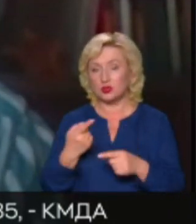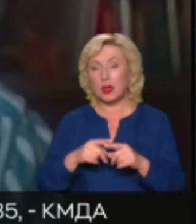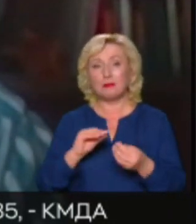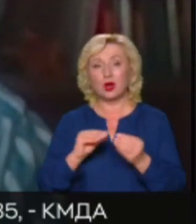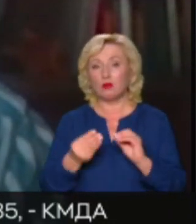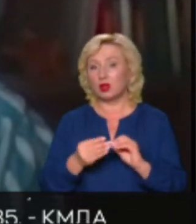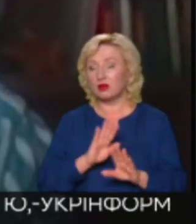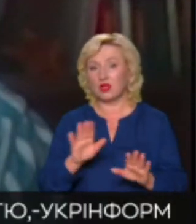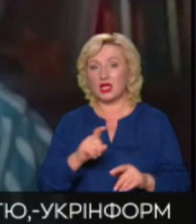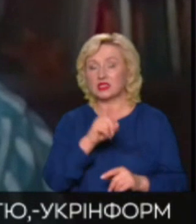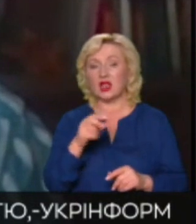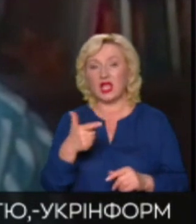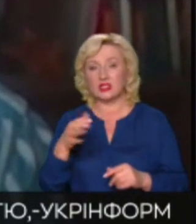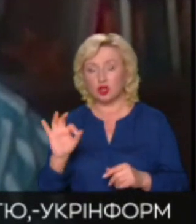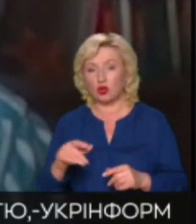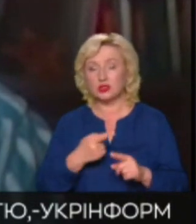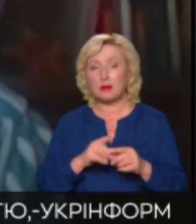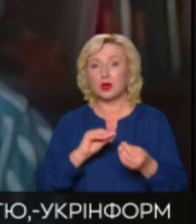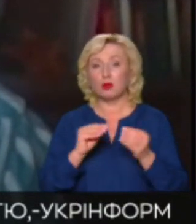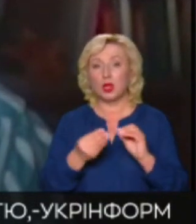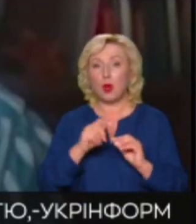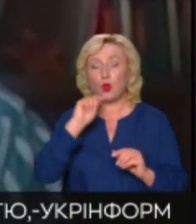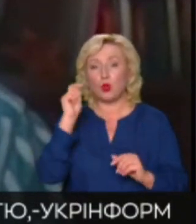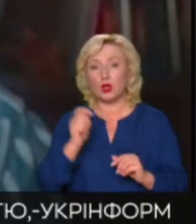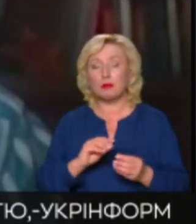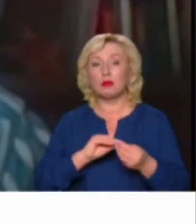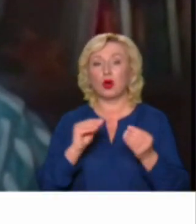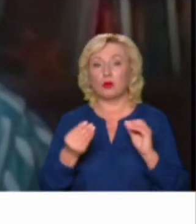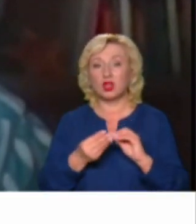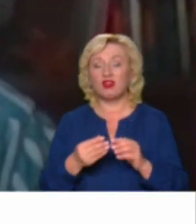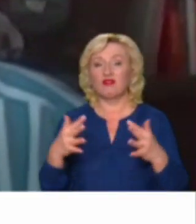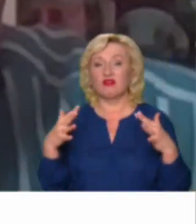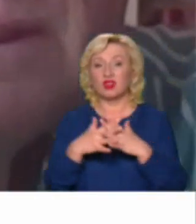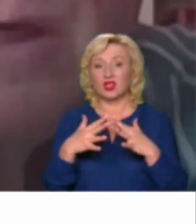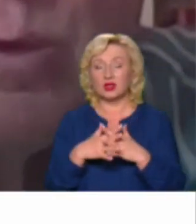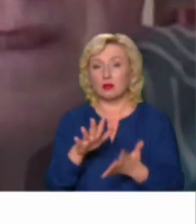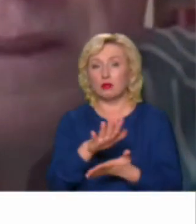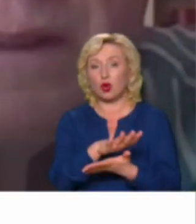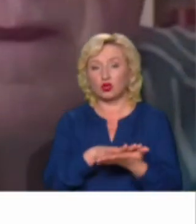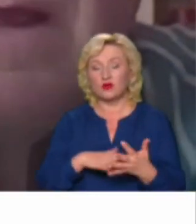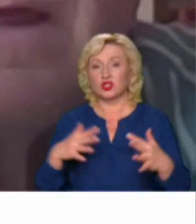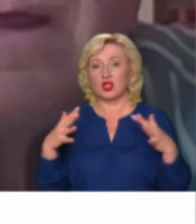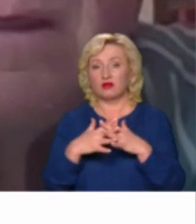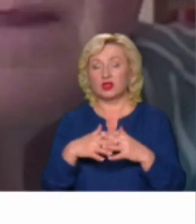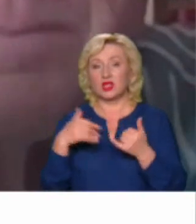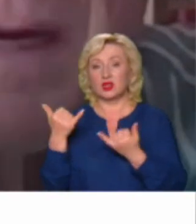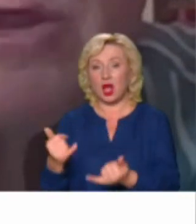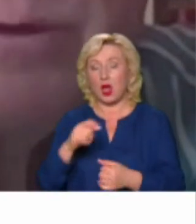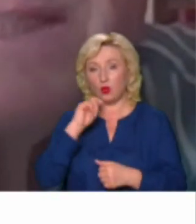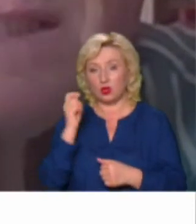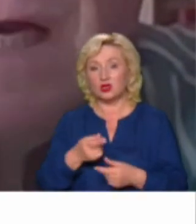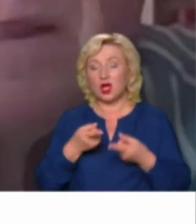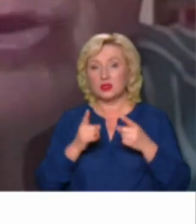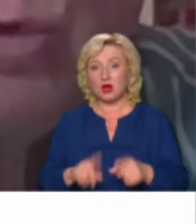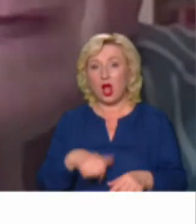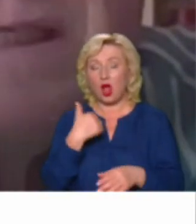не Зеленського, це проблема України. Проблема війни, продовження війни для України. Насправді,